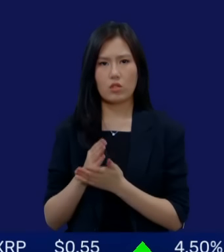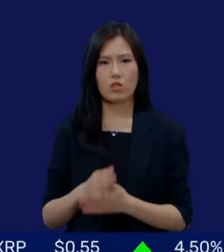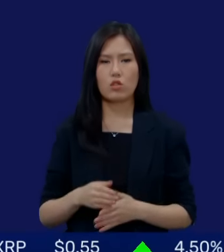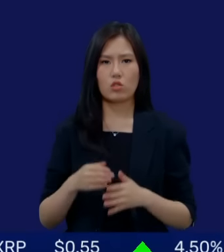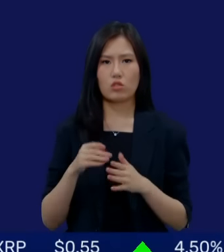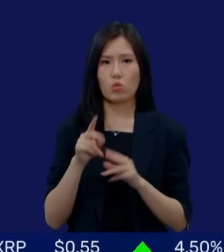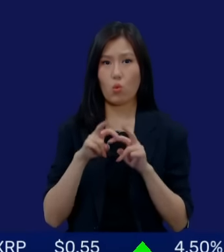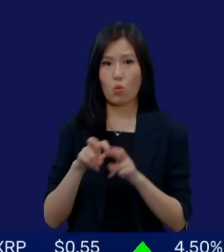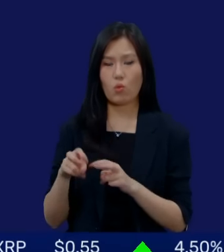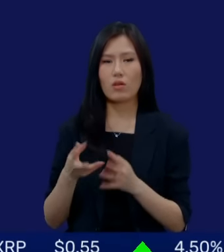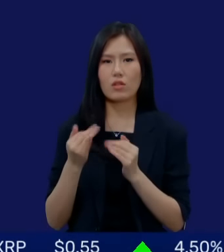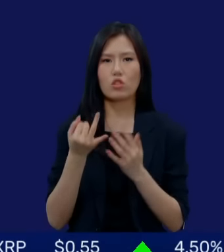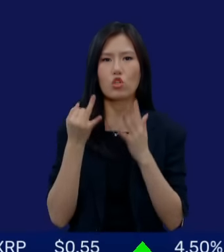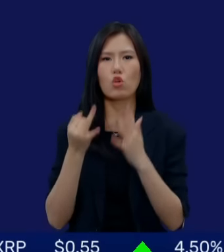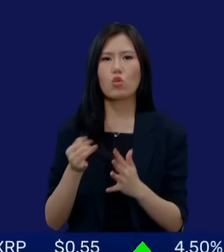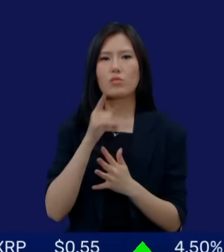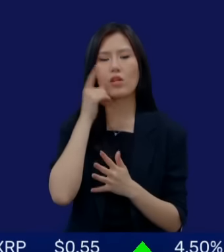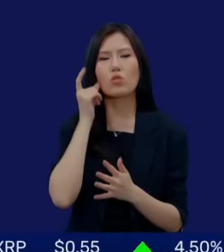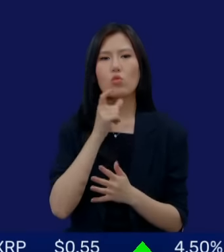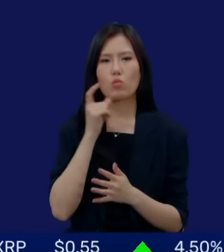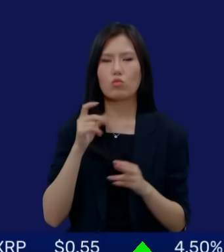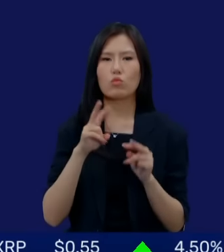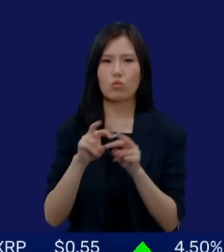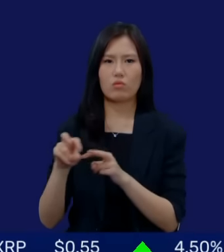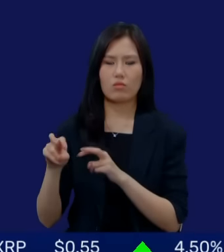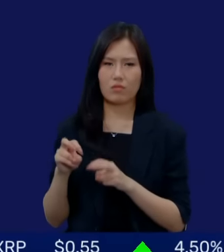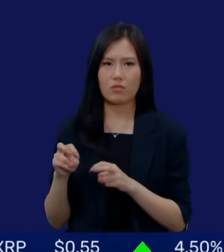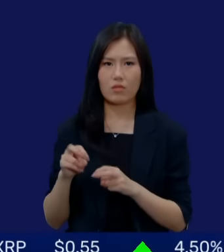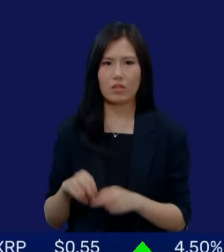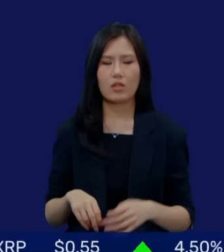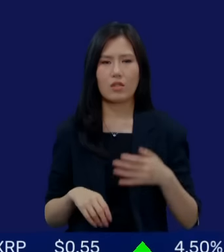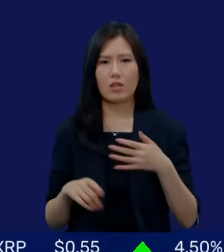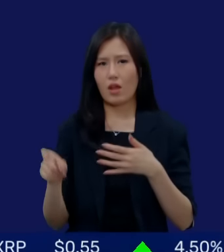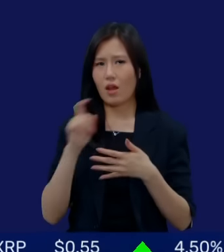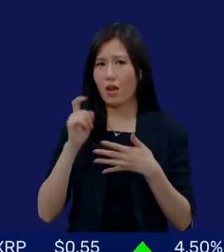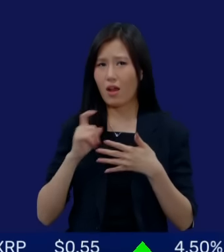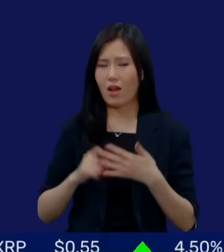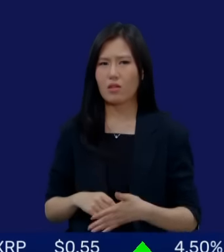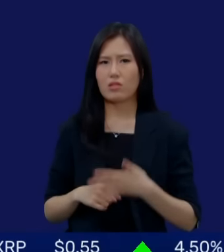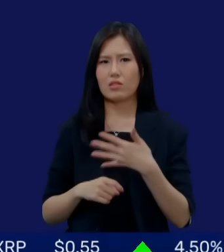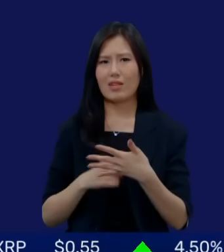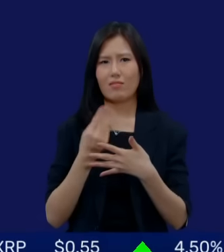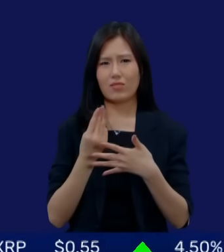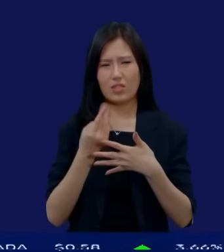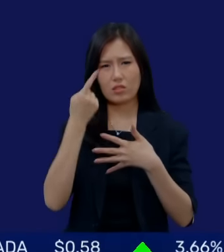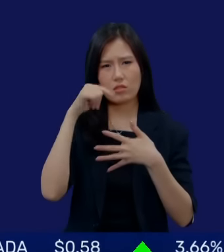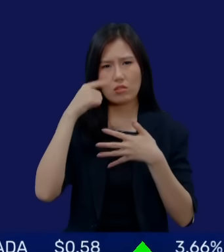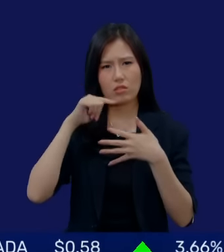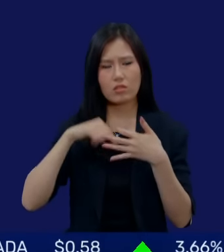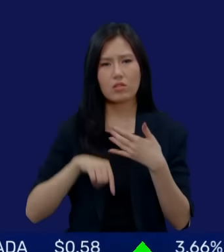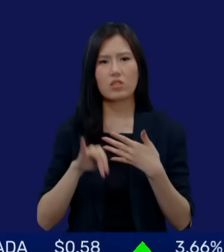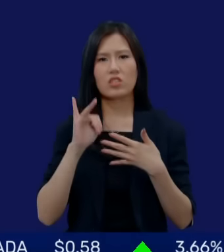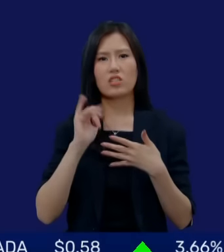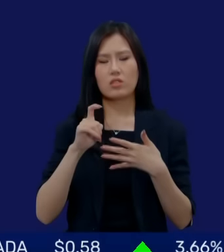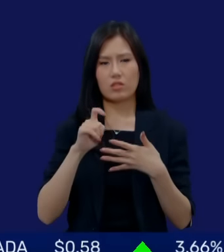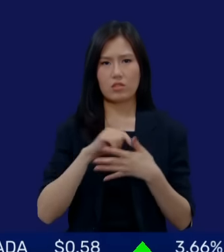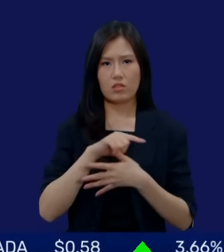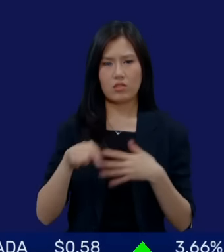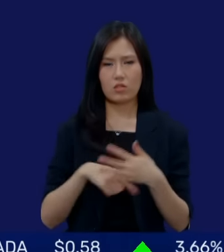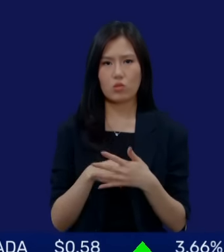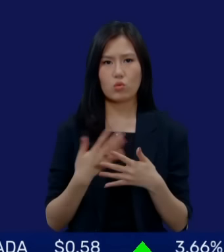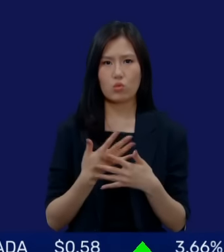залуусаас авсан. За судалгааны үр дүнд бол энэ дэлгэцэнд харагдаж байгаа 5 хариулт хамгийн түгээмэл юм үр дүн гарсан байгаа юм. За